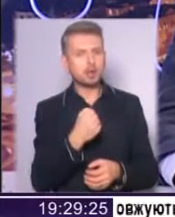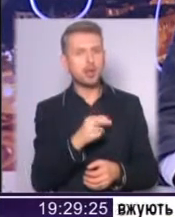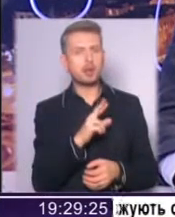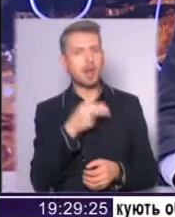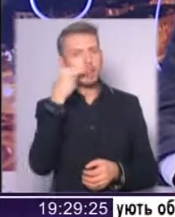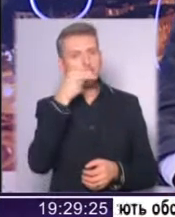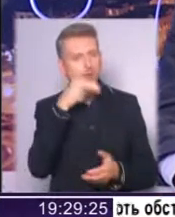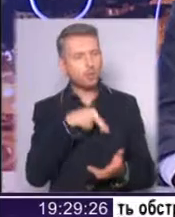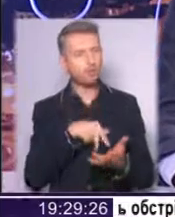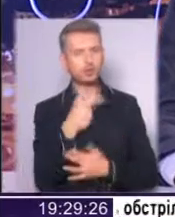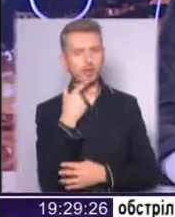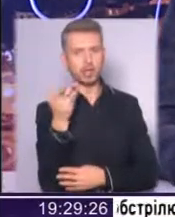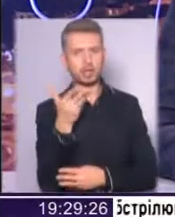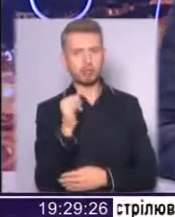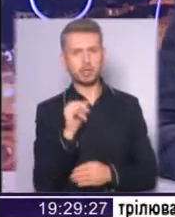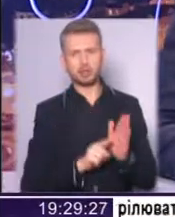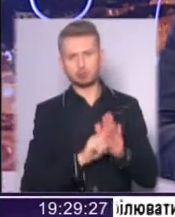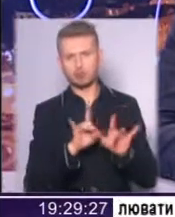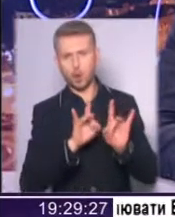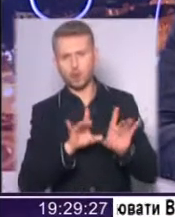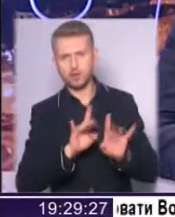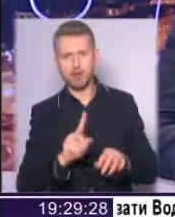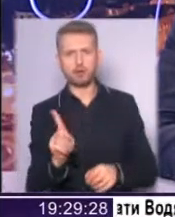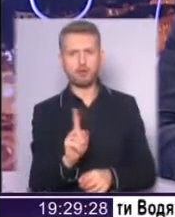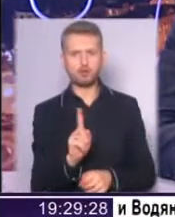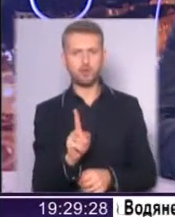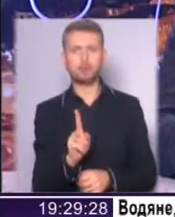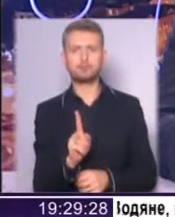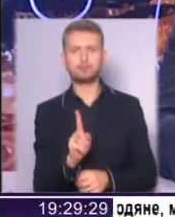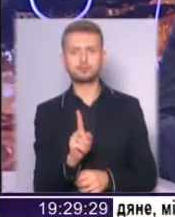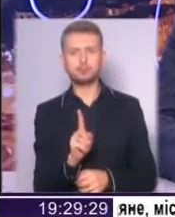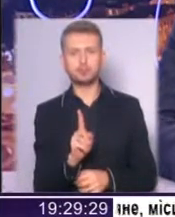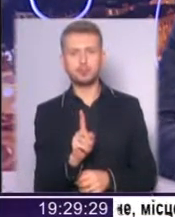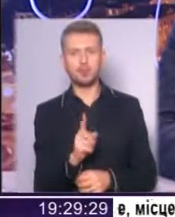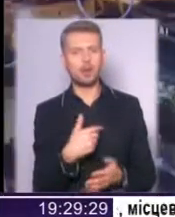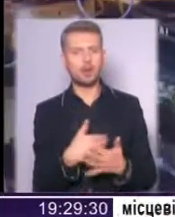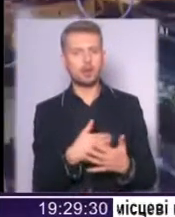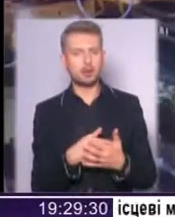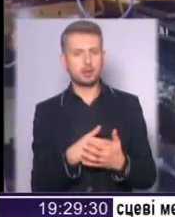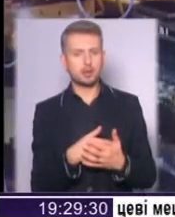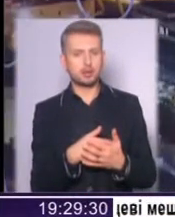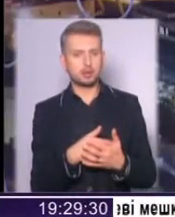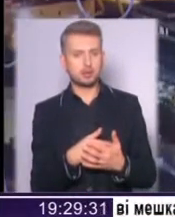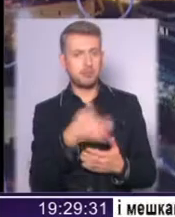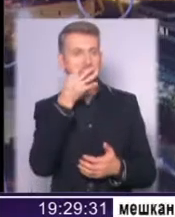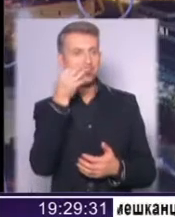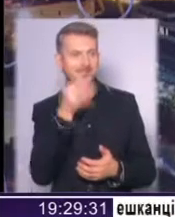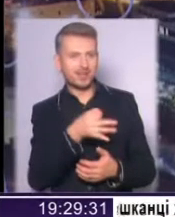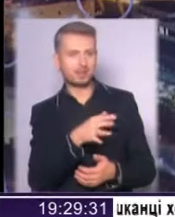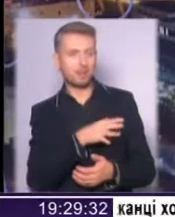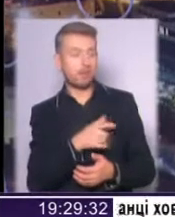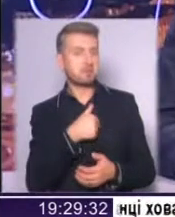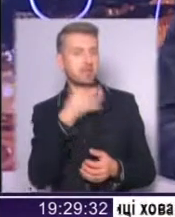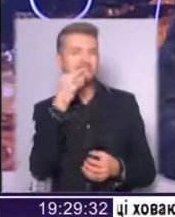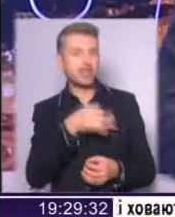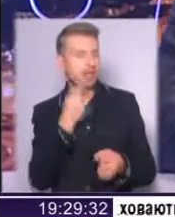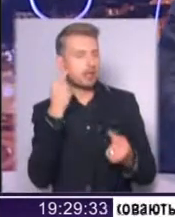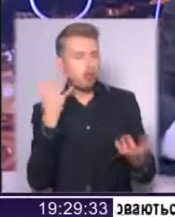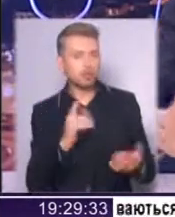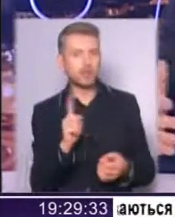ж ми побачили, що системна брехня Яценюка говорить про те, що скільки, що нам дали дуже багато грошей, і ми не знаємо, де вони поділися. От